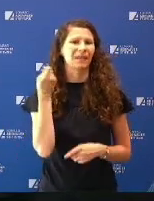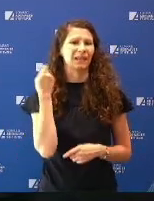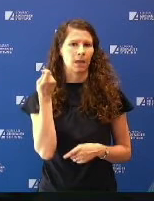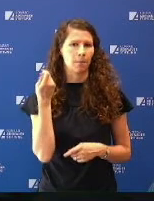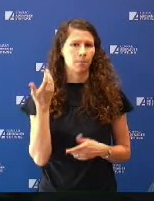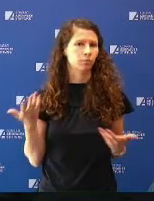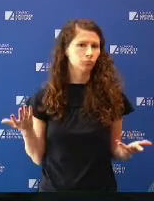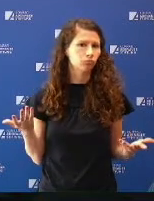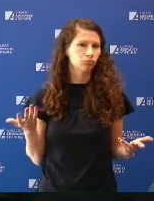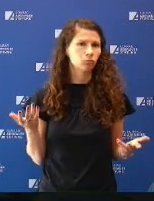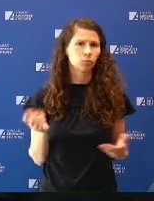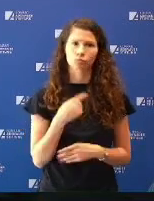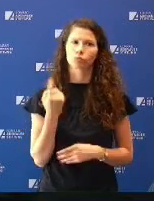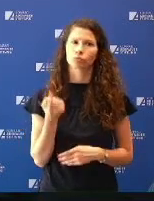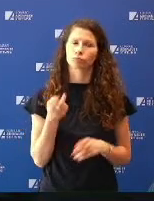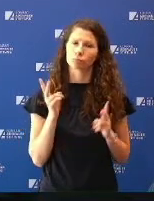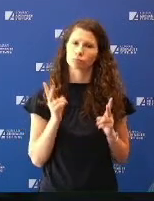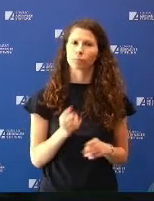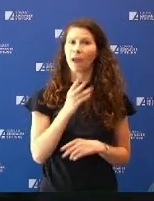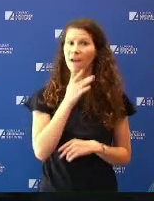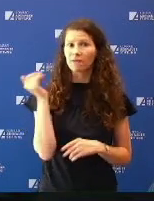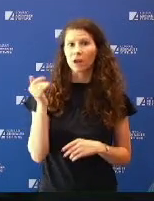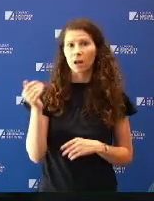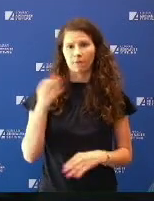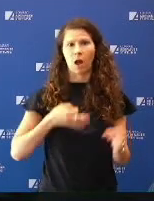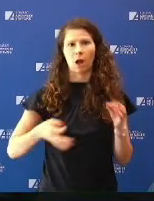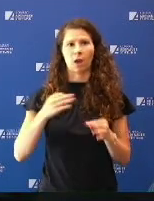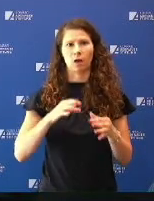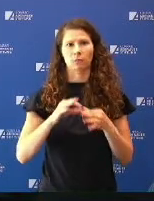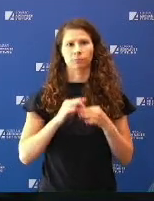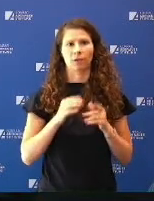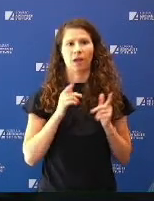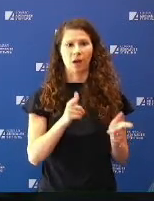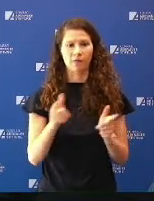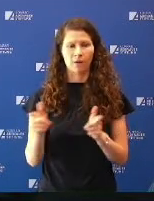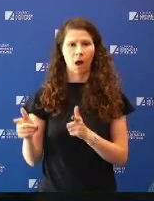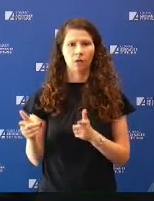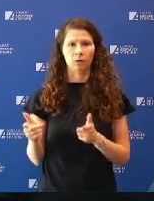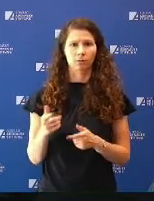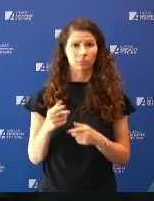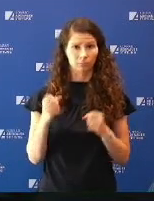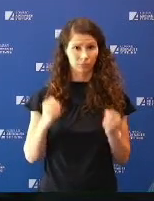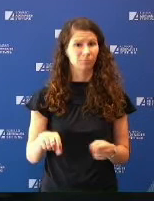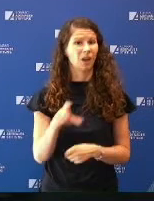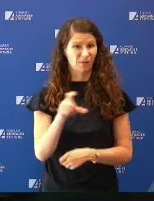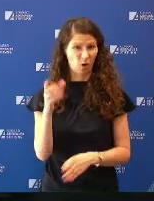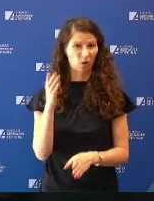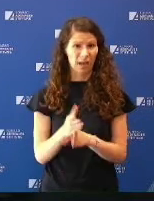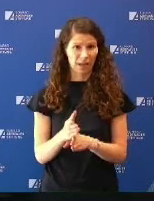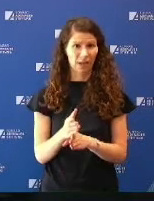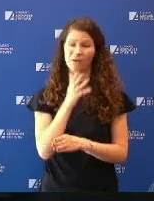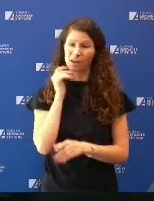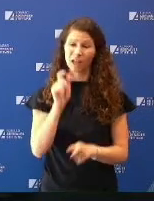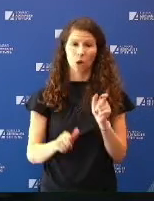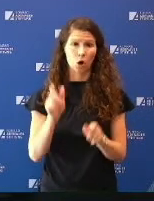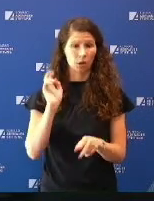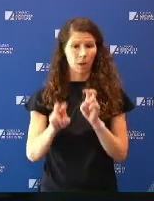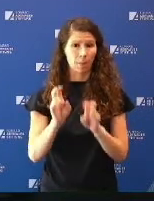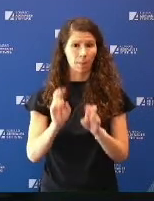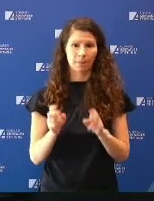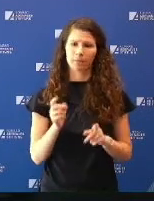auch sehr viele Fahrtanfragen haben und sogar gar nicht, vor allem am Wochenende, wenn viele Leute damit fahren, gar nicht alle